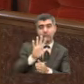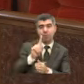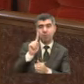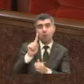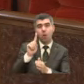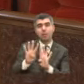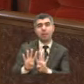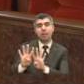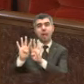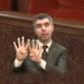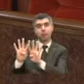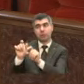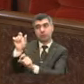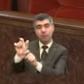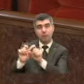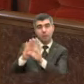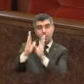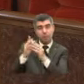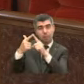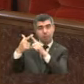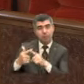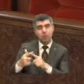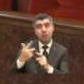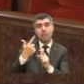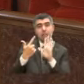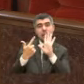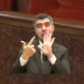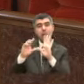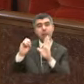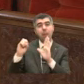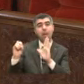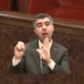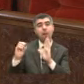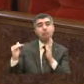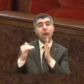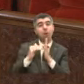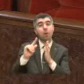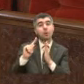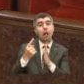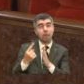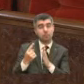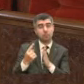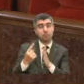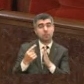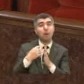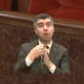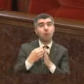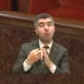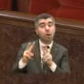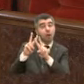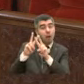54118 مستفيد بمبلغ إجمالي قدره 700 مليون درهم. هذا مبلغ مهم جدا، يصعب إلى ما بحثناش على موارد إضافية